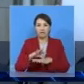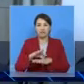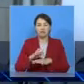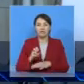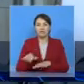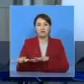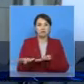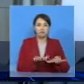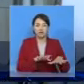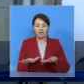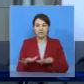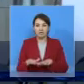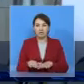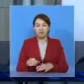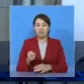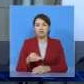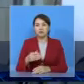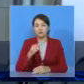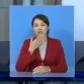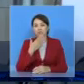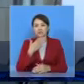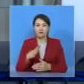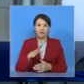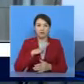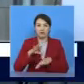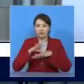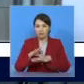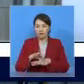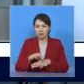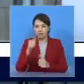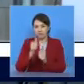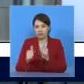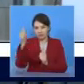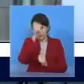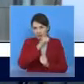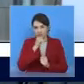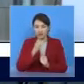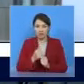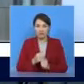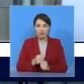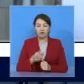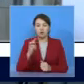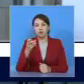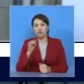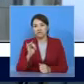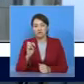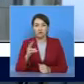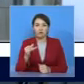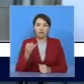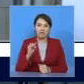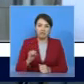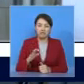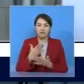традиционные мероприятия, народные, национальные, которые проходят из года в год. Это Рождество у украинцев,